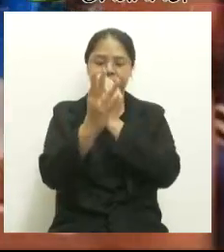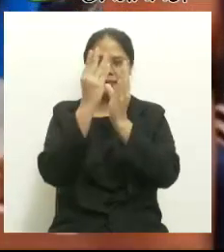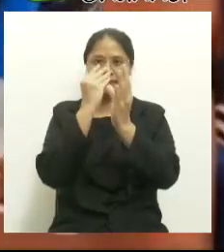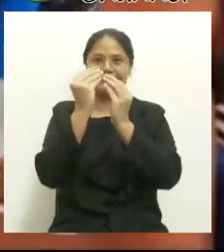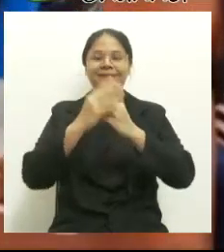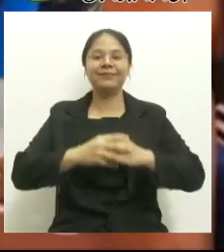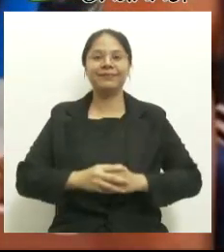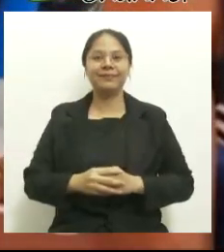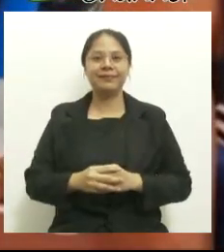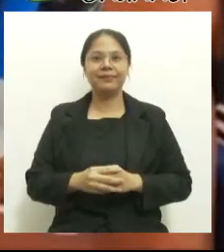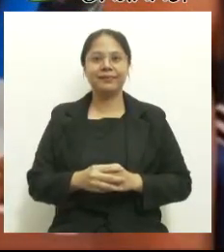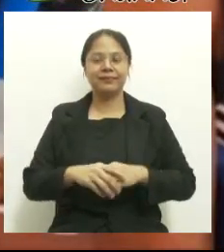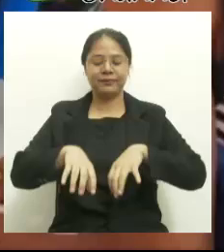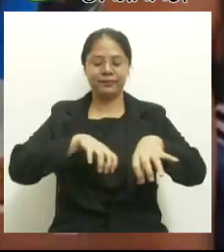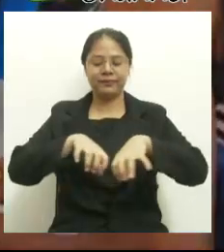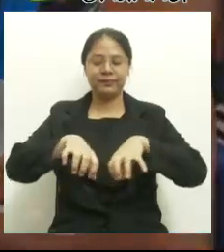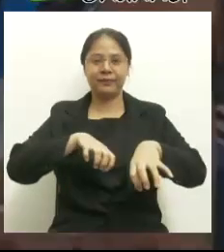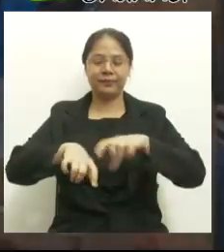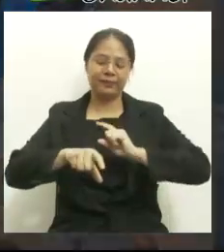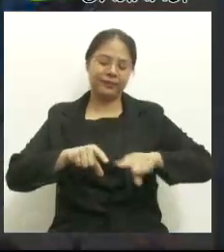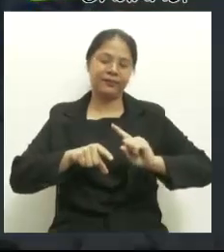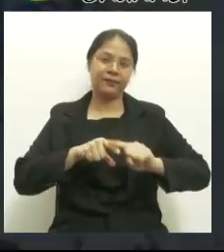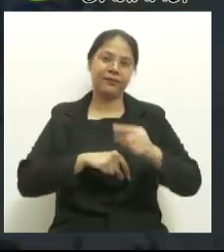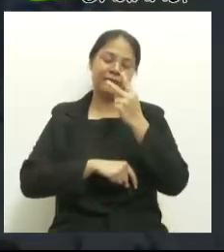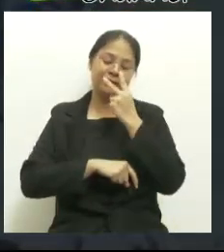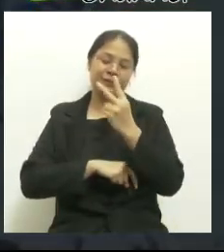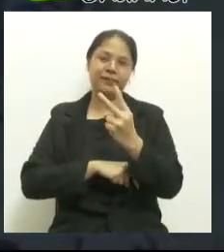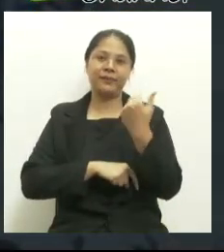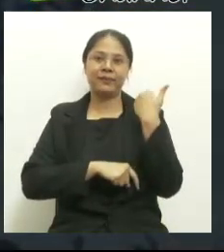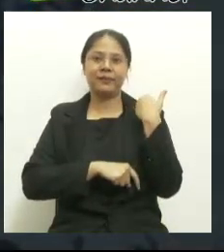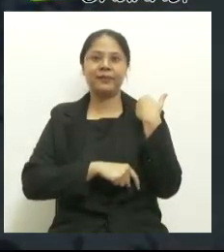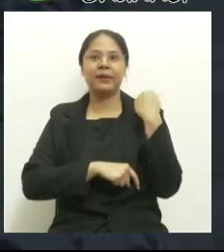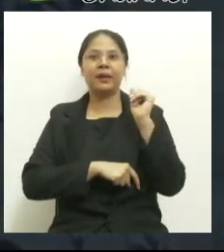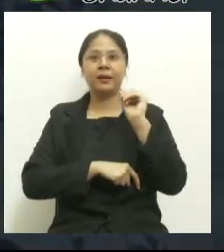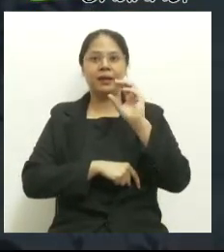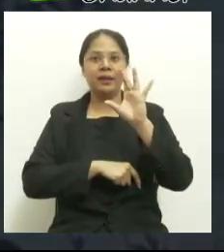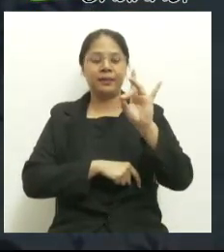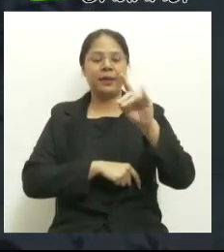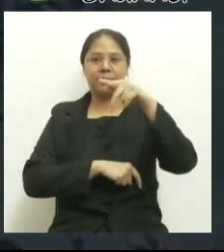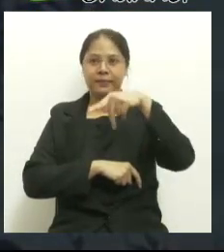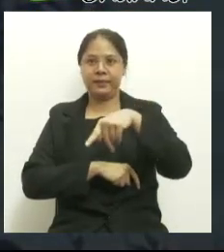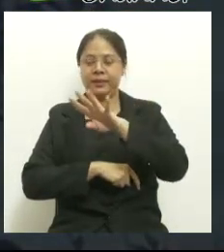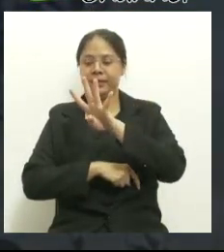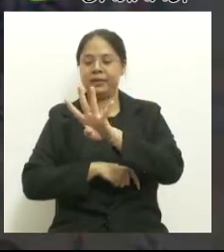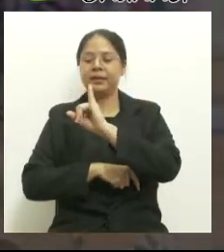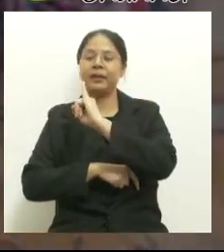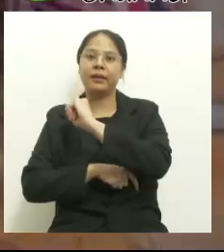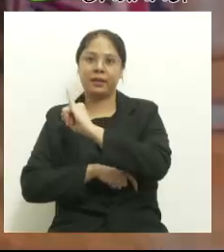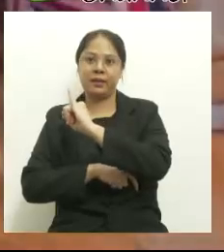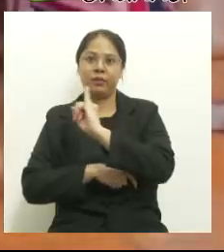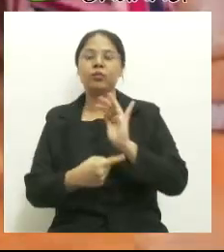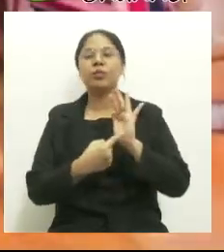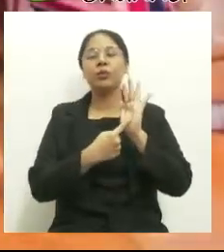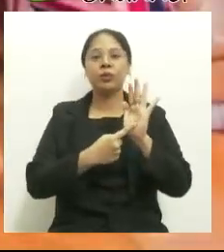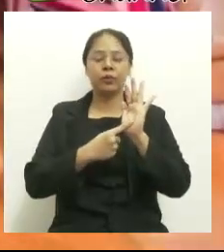ดยใช้รูปแบบการบริหารจัดการสถานศึกษาที่ยั่งยืน8 PCI Model สร้างความร่วมมือกับภาคีเครือข่ายเป็นกลไกส